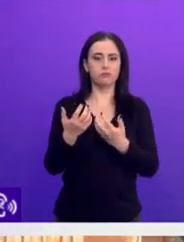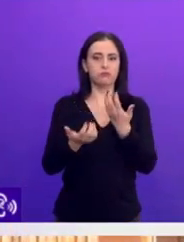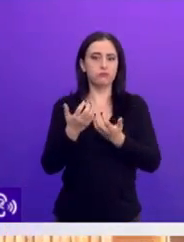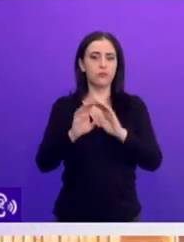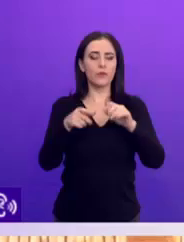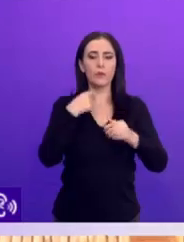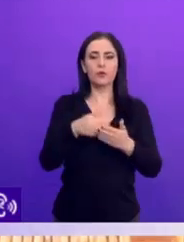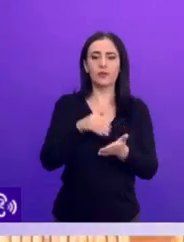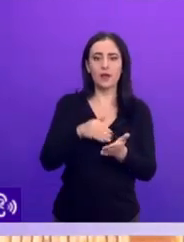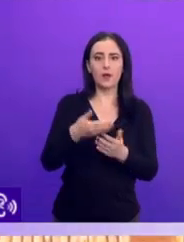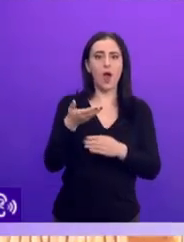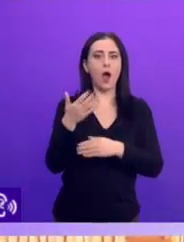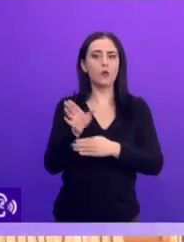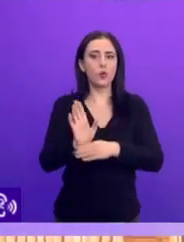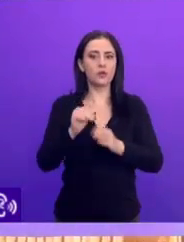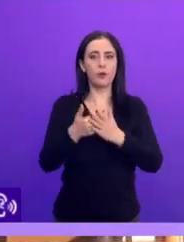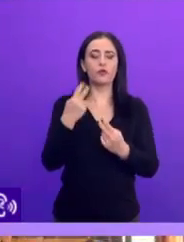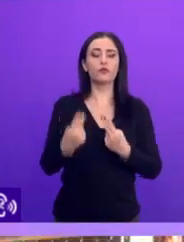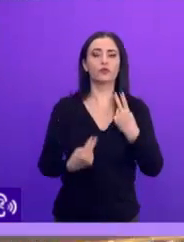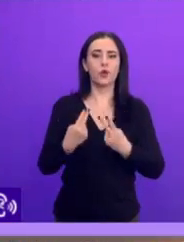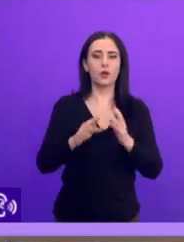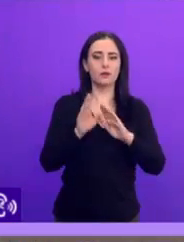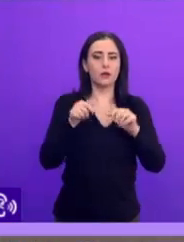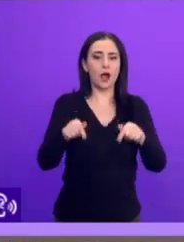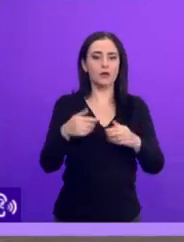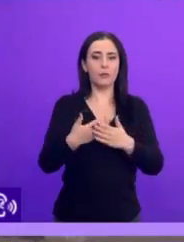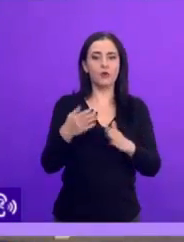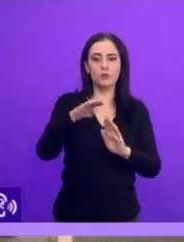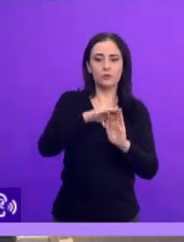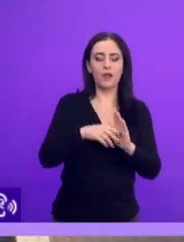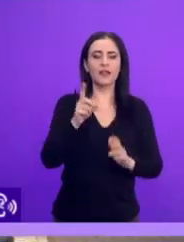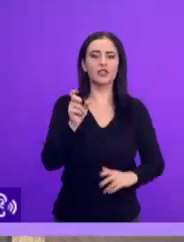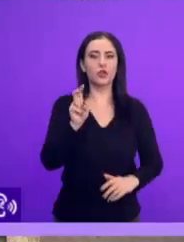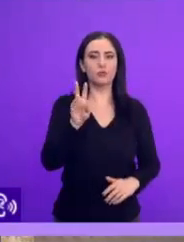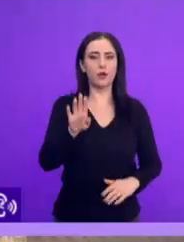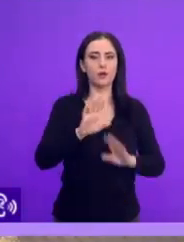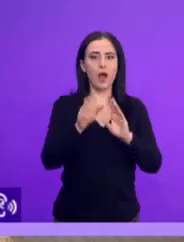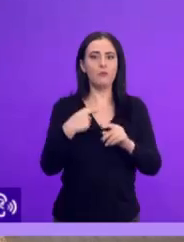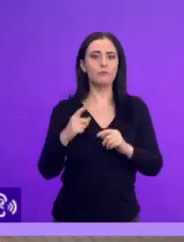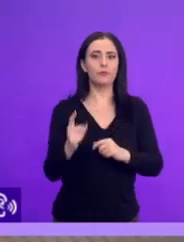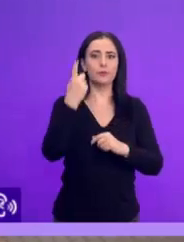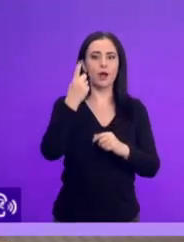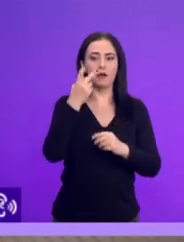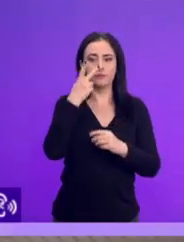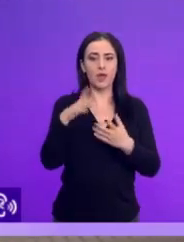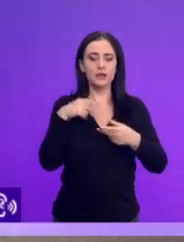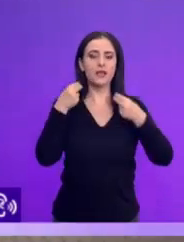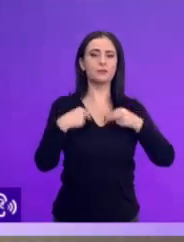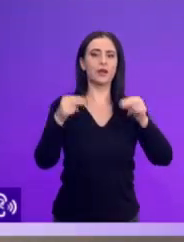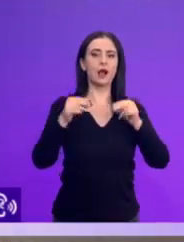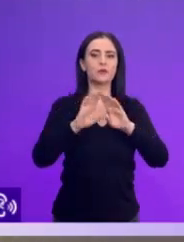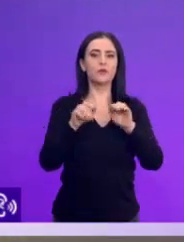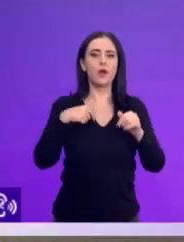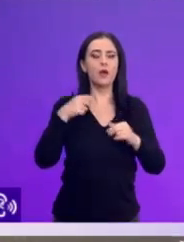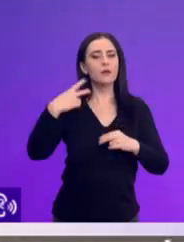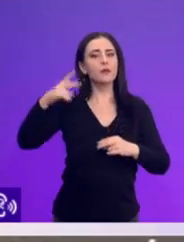avea autorizație de funcționare sau nu, pentru că spunea tot prefectul la Digi24 că a fost la primărie să ceară explicații în acest sens, însă